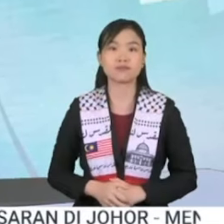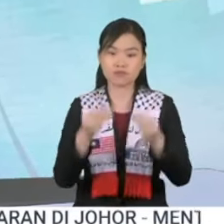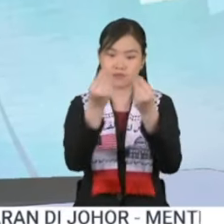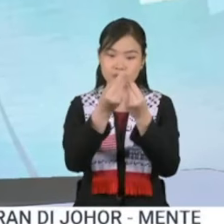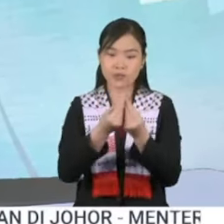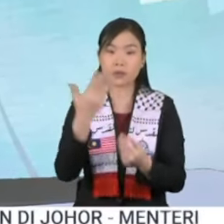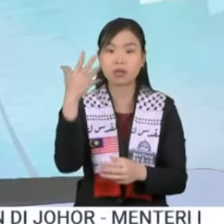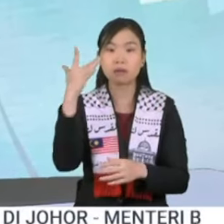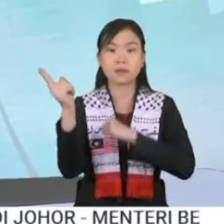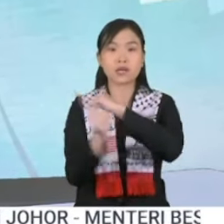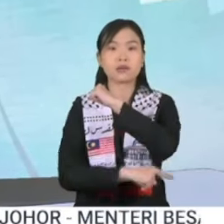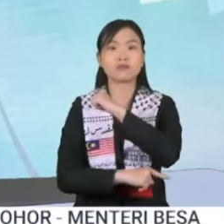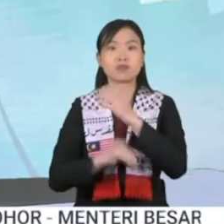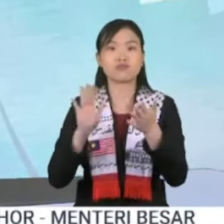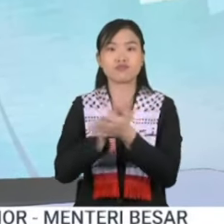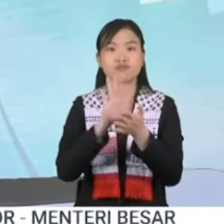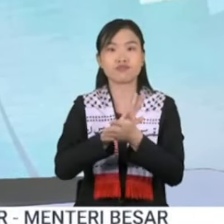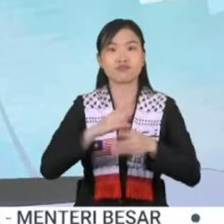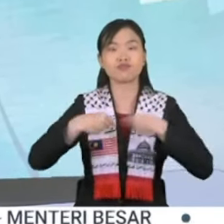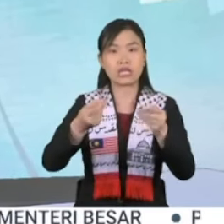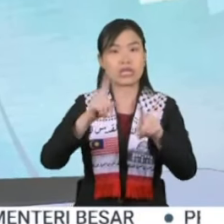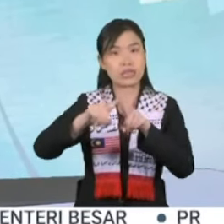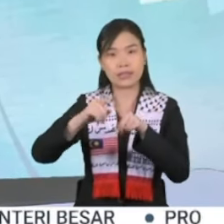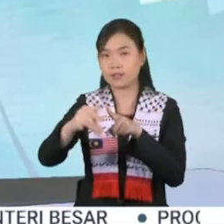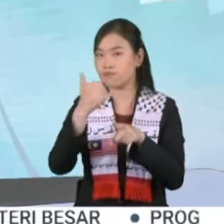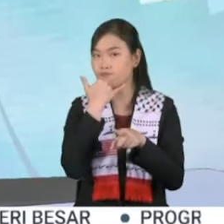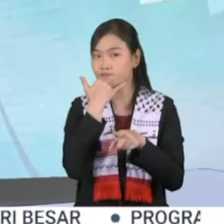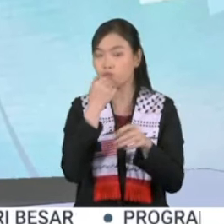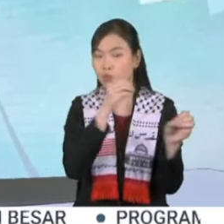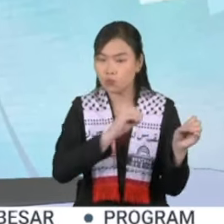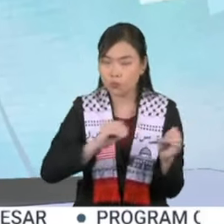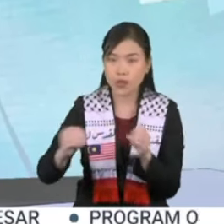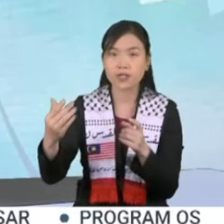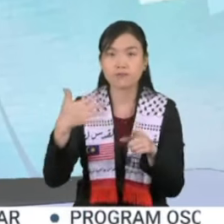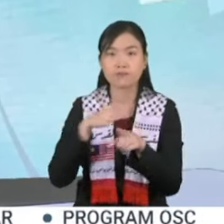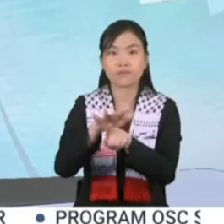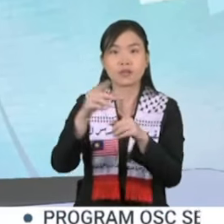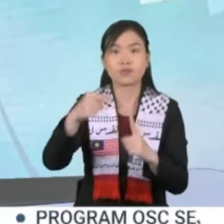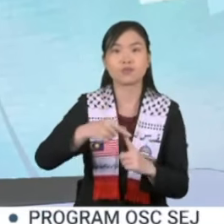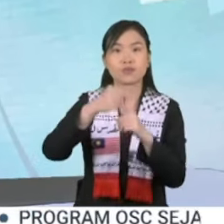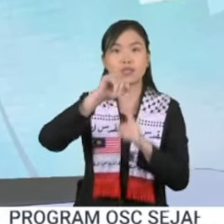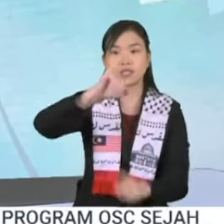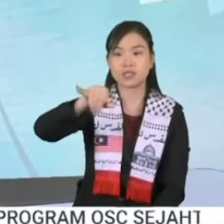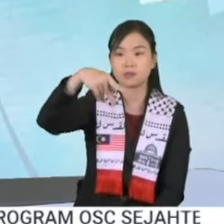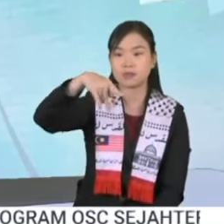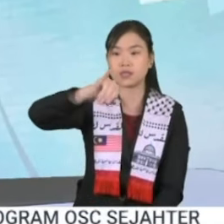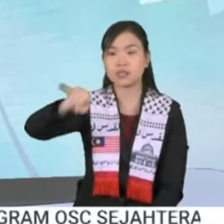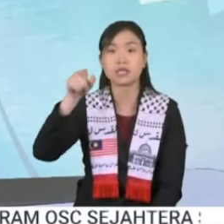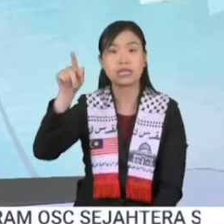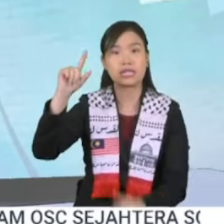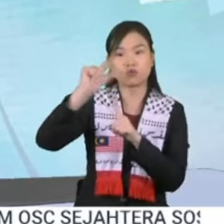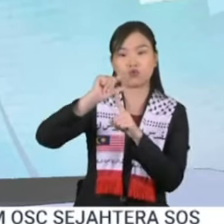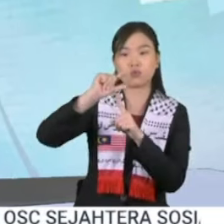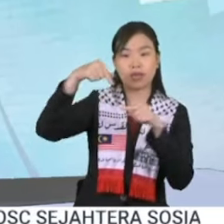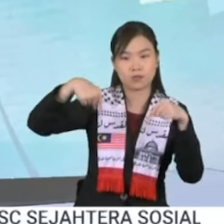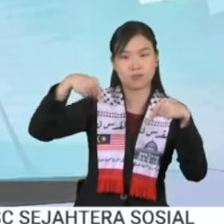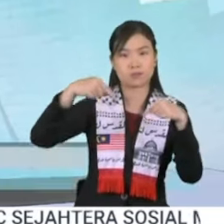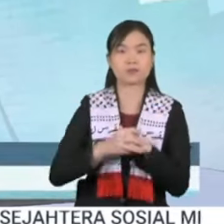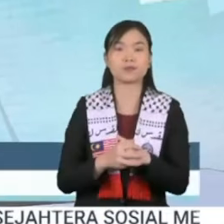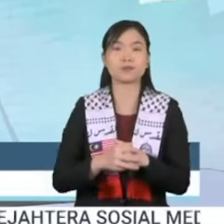Sebanyak 15 saman dikeluarkan atas pelbagai kesalahan dalam operasi bersepadu khas Jabatan Pengangkutan Jalan JPJ di Gombak hari